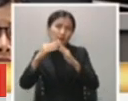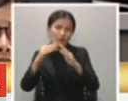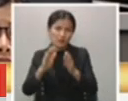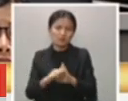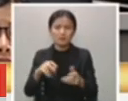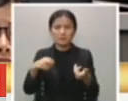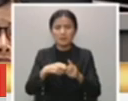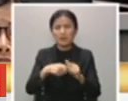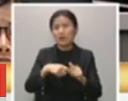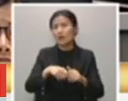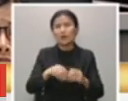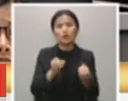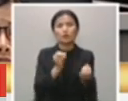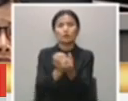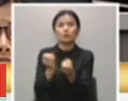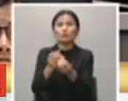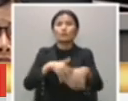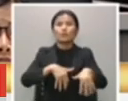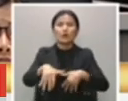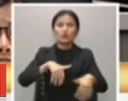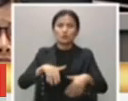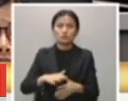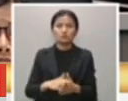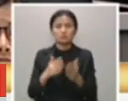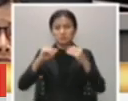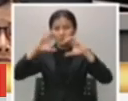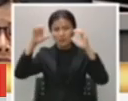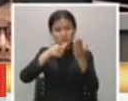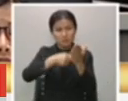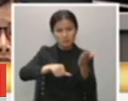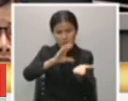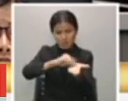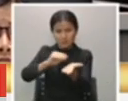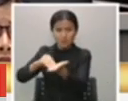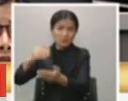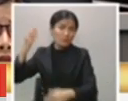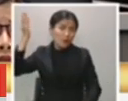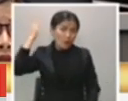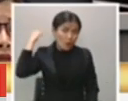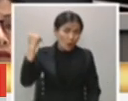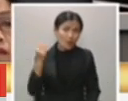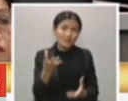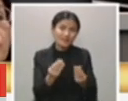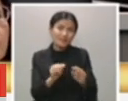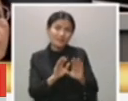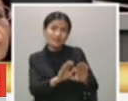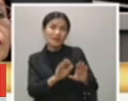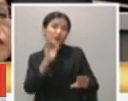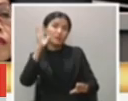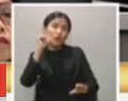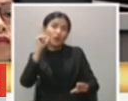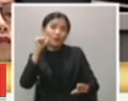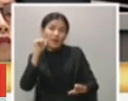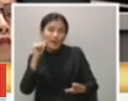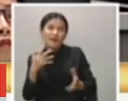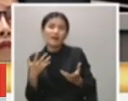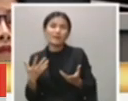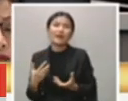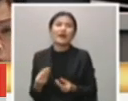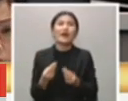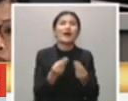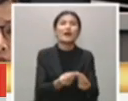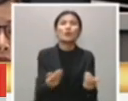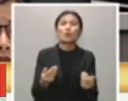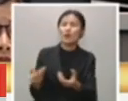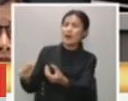นที่จะโดนท่านไปรีดภาษีเนี่ยหนักที่สุดเมื่อก่อนมีมรดกที่ดินจากพ่อแม่ให้มายัง